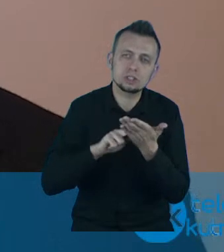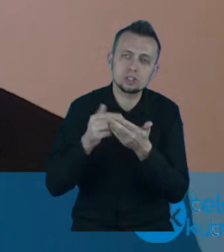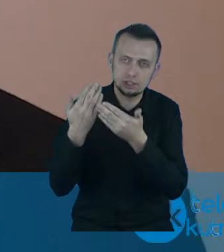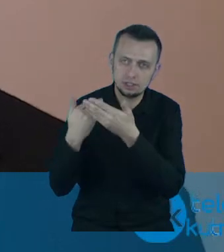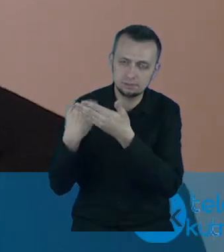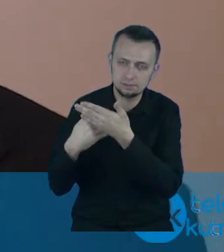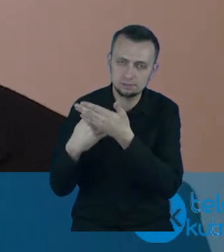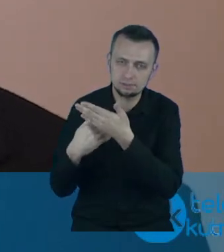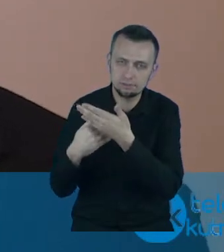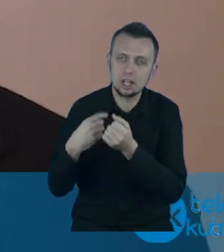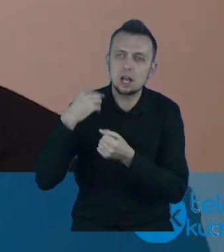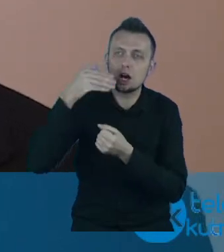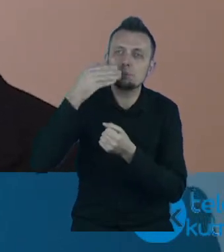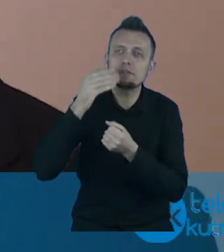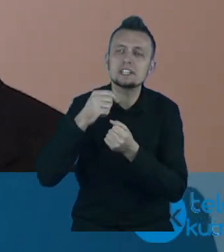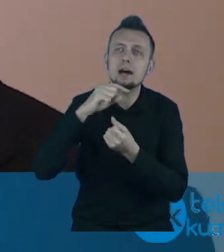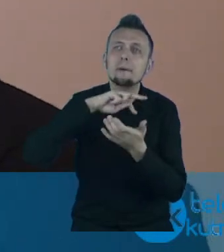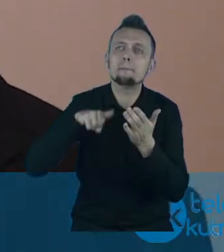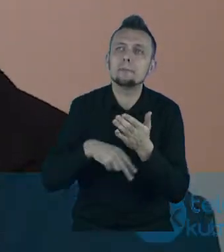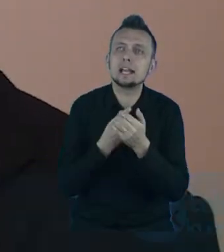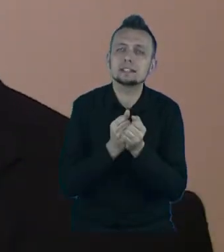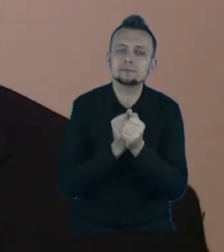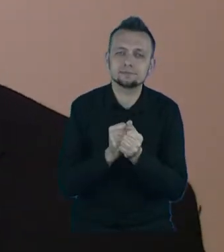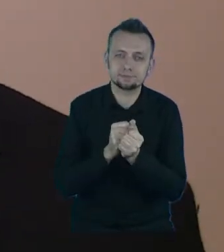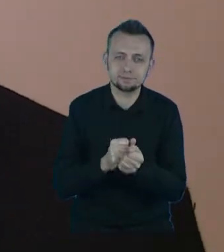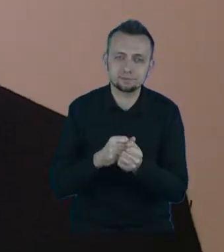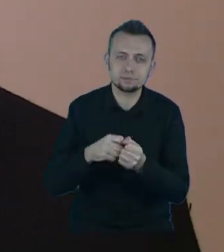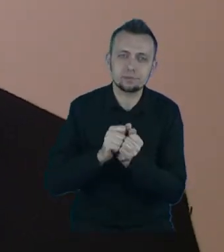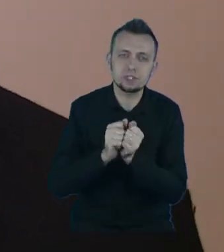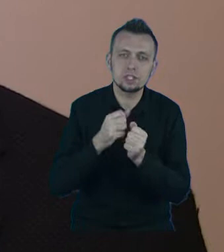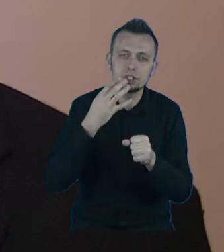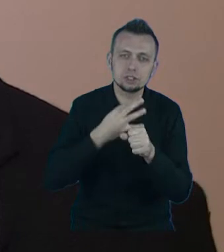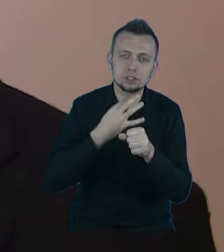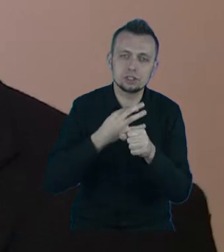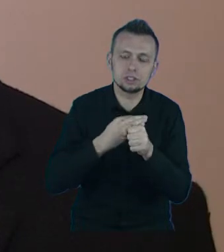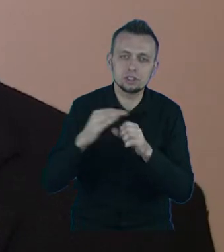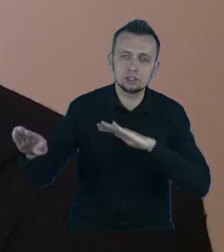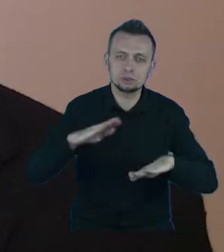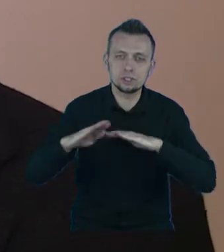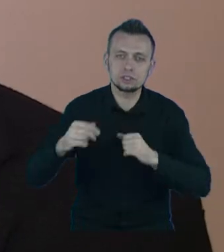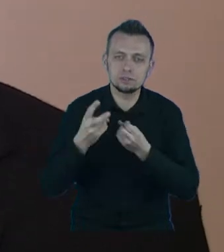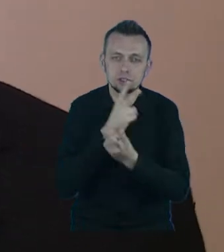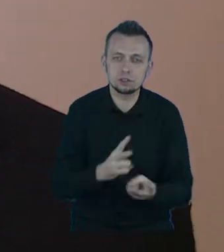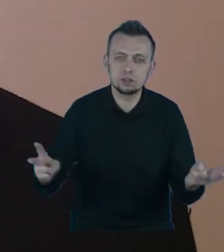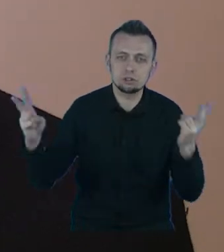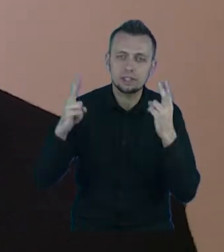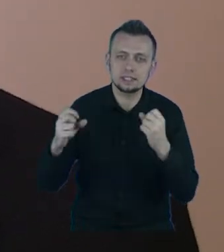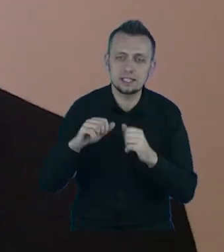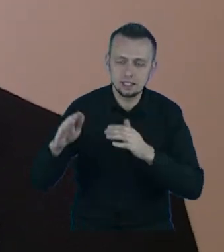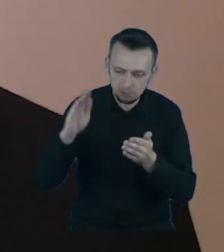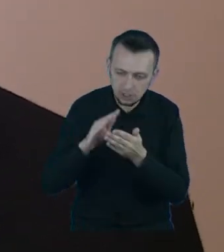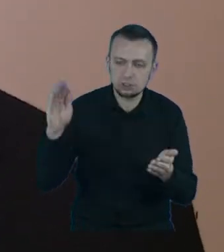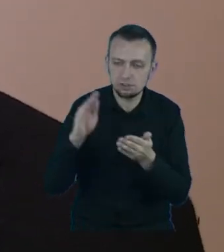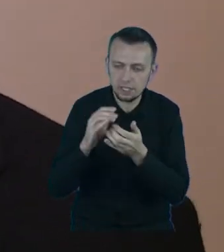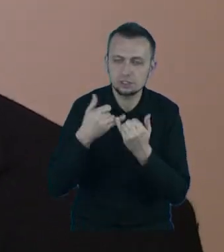40 miejscowości, większych i mniejszych, podobnych do Kutna i trochę większych, żeby porozmawiać o Polsce naszych marzeń,